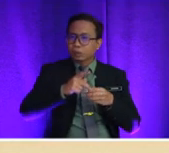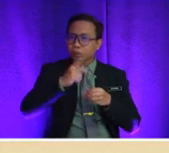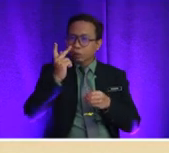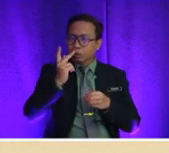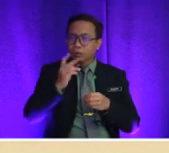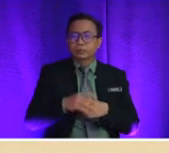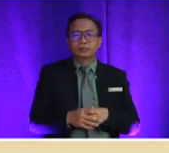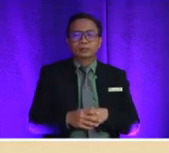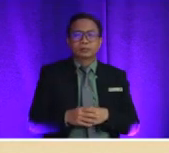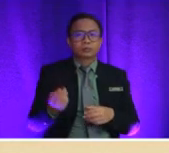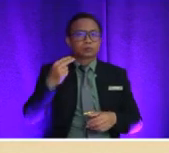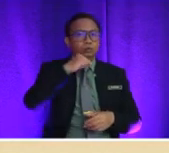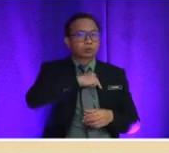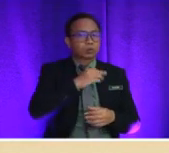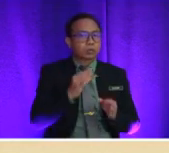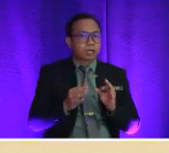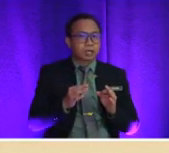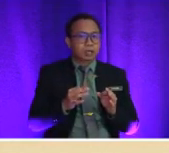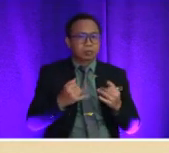di keuntungan